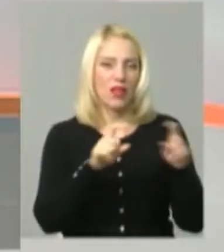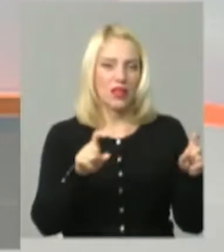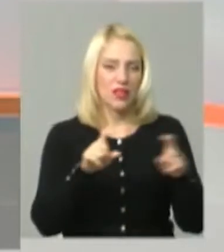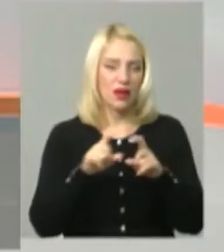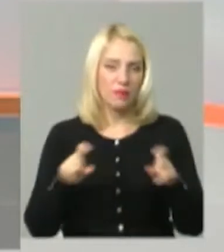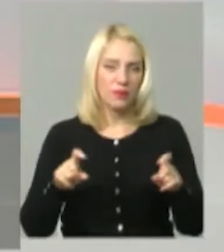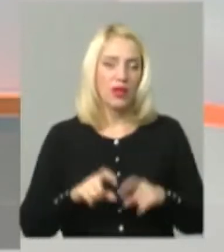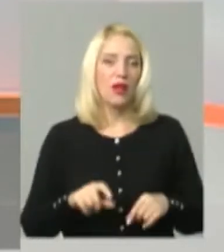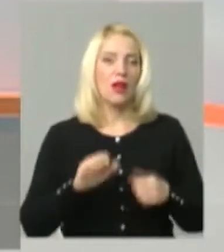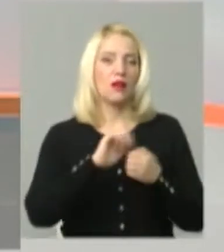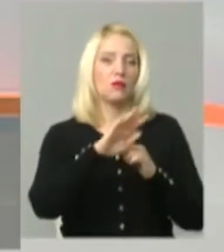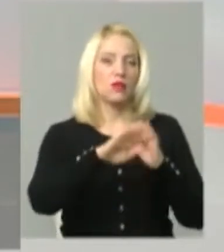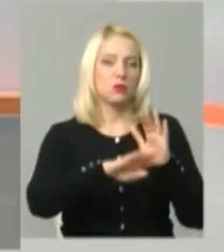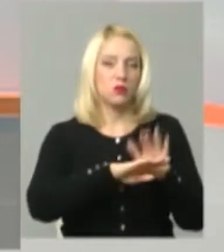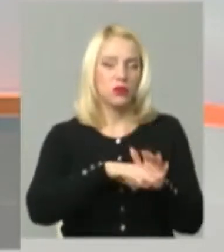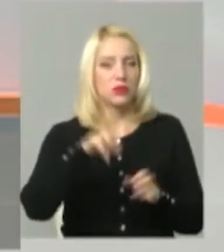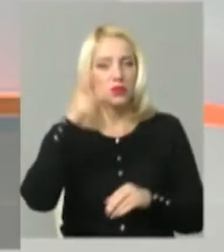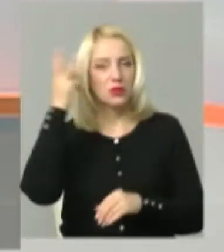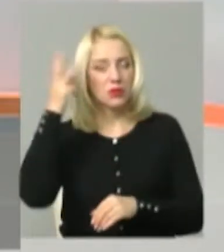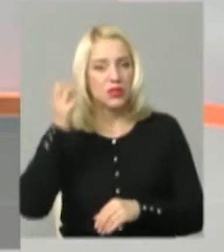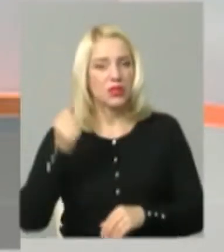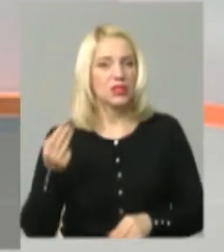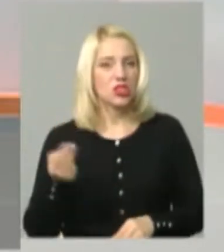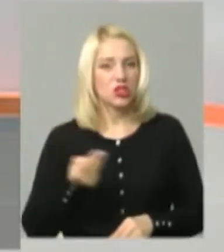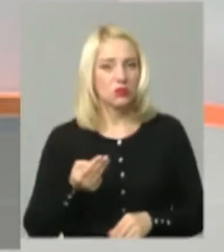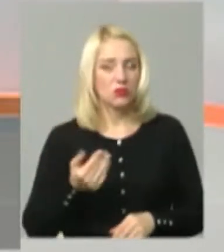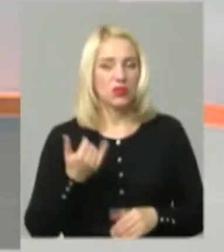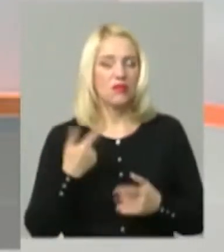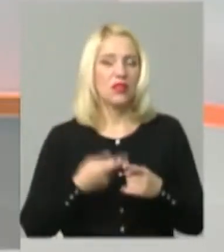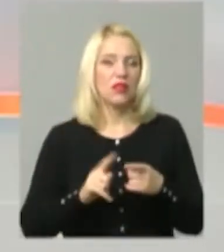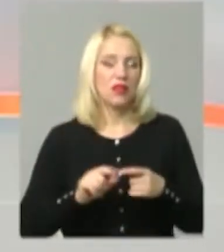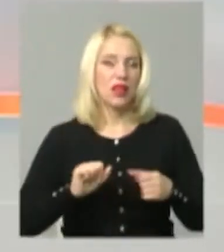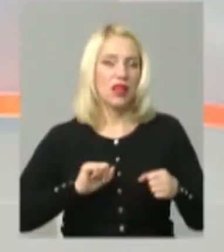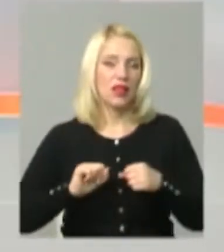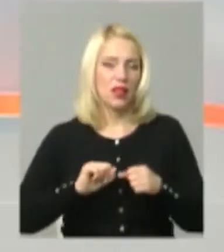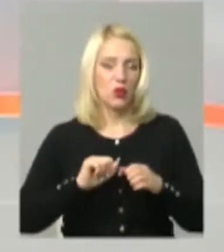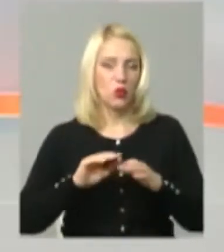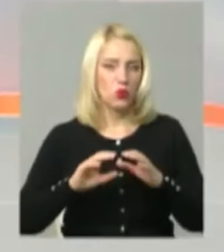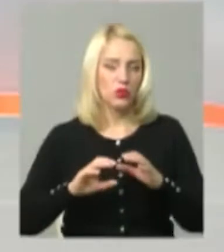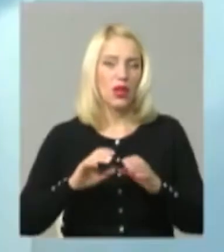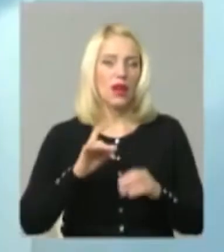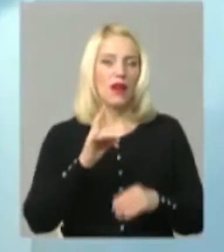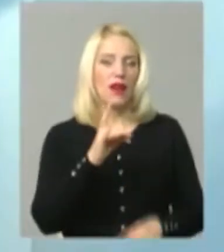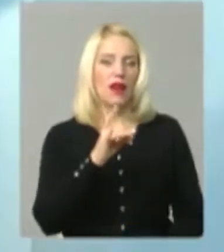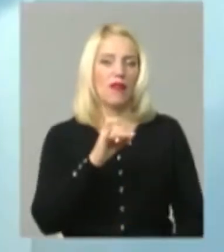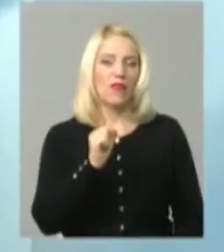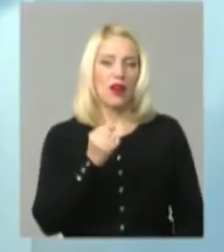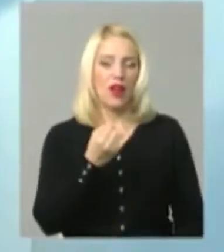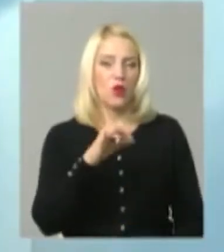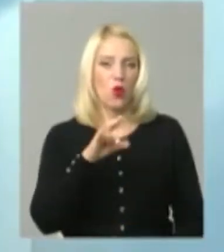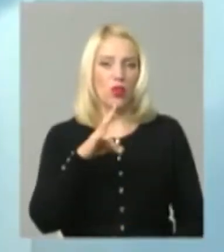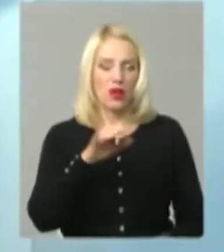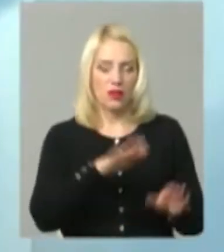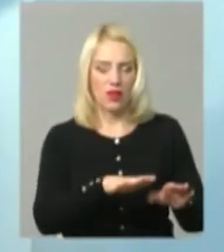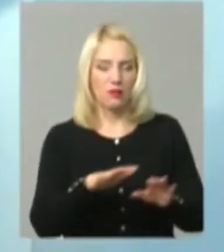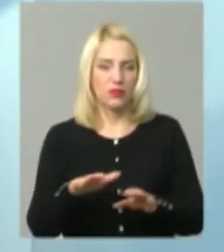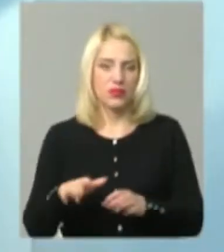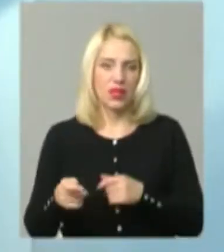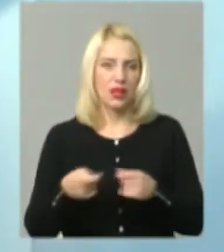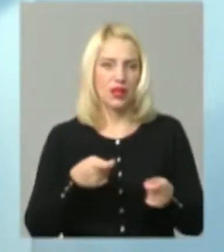Хмельницьке та Шепетівське районне управління, які, відповідно, керують вже підрозділами в районах. Але я хочу